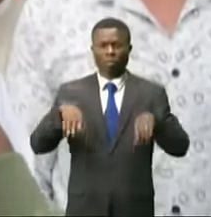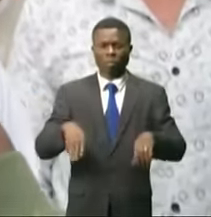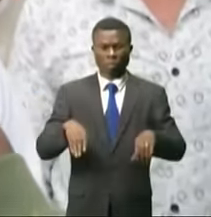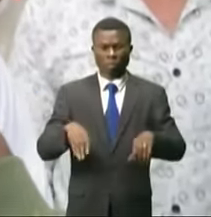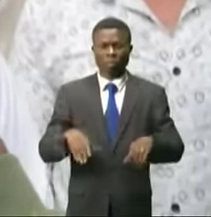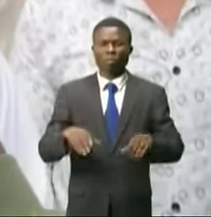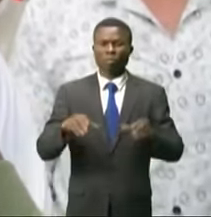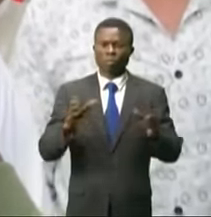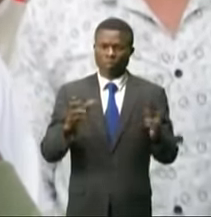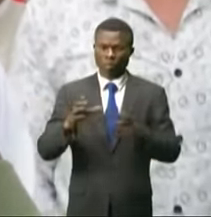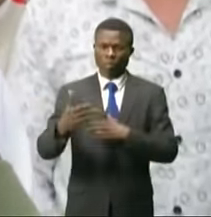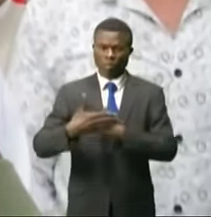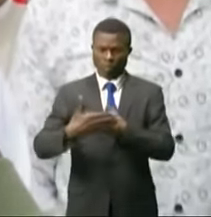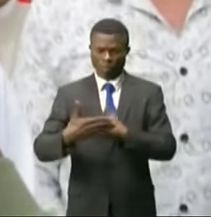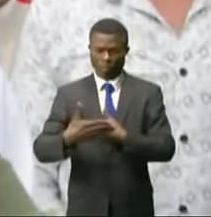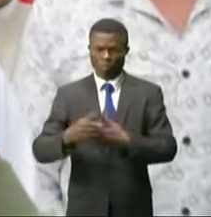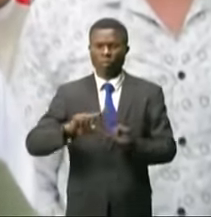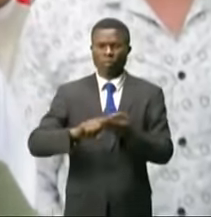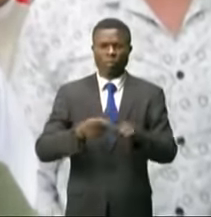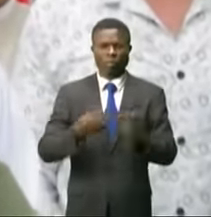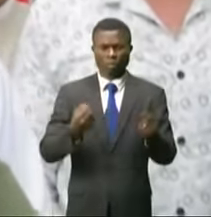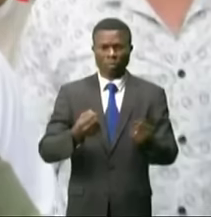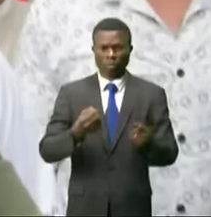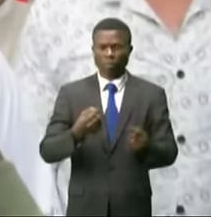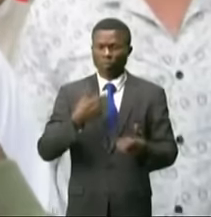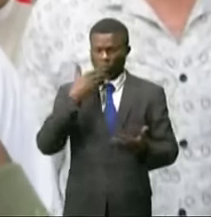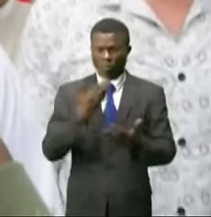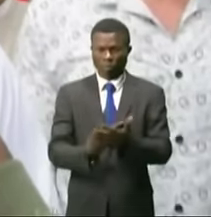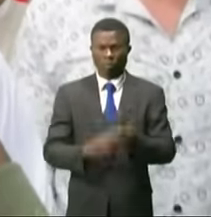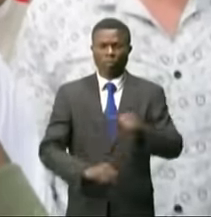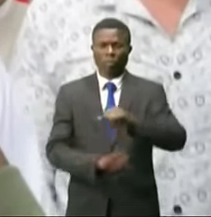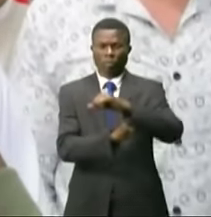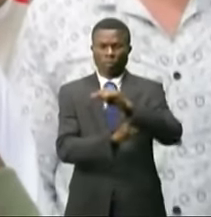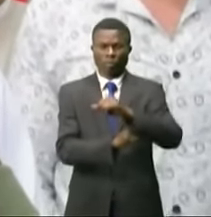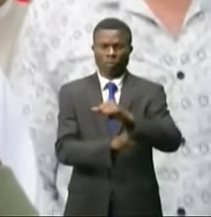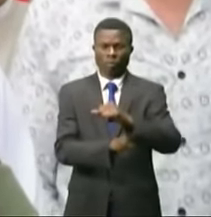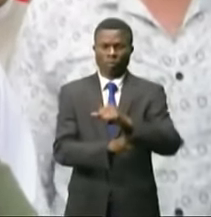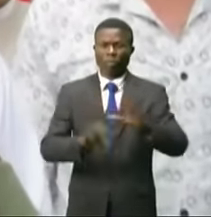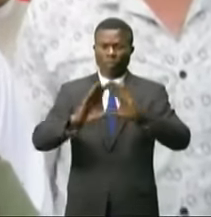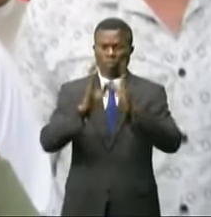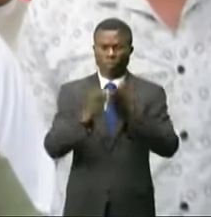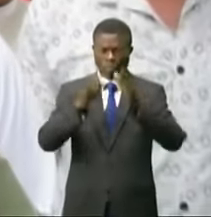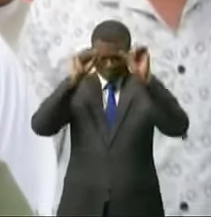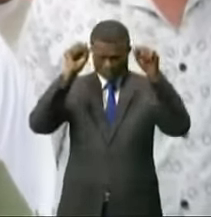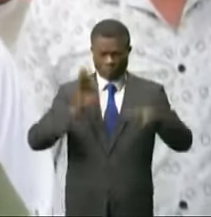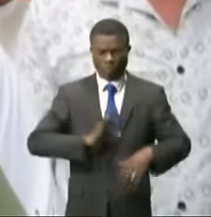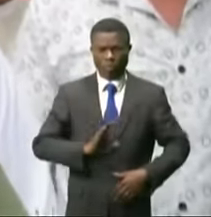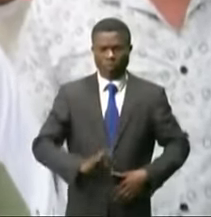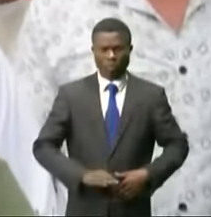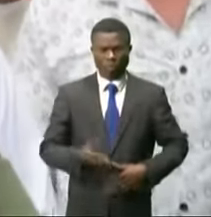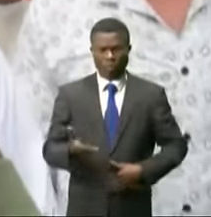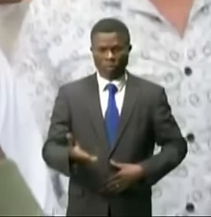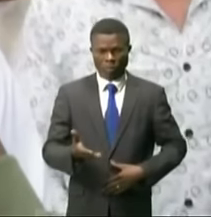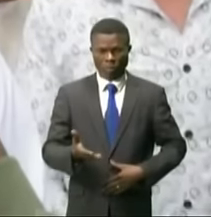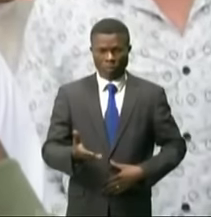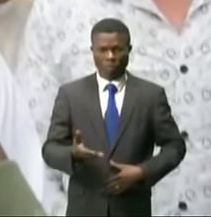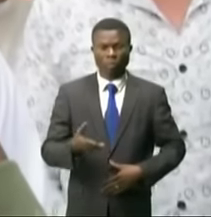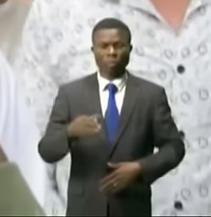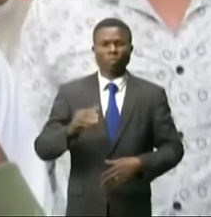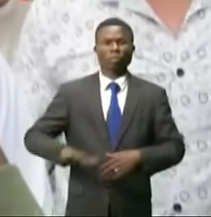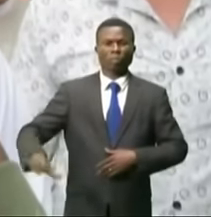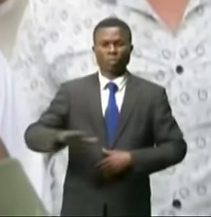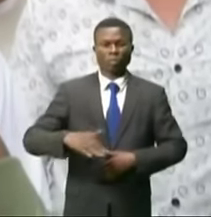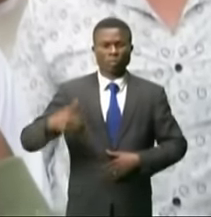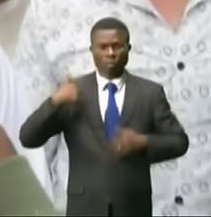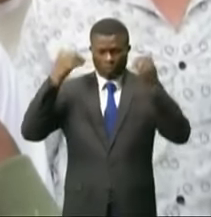temps comme le peuple congolais, toujours derrière le président Tshisekedi. Le peuple égyptien aussi,